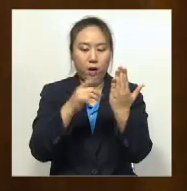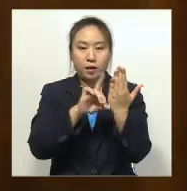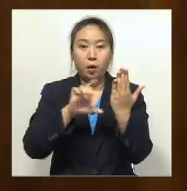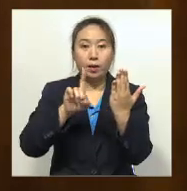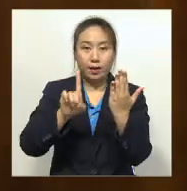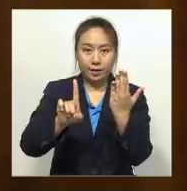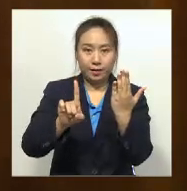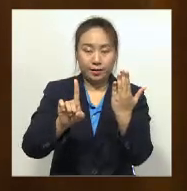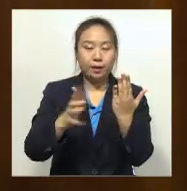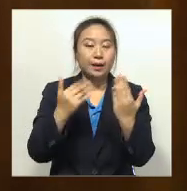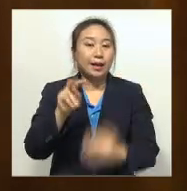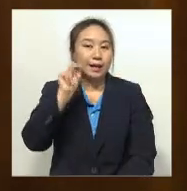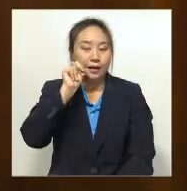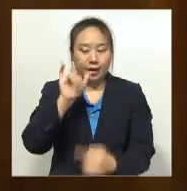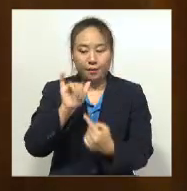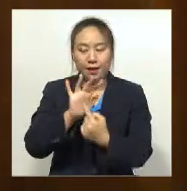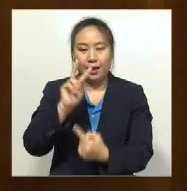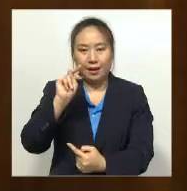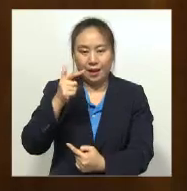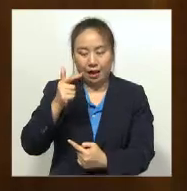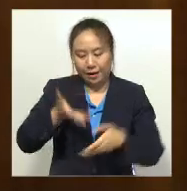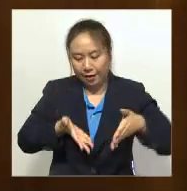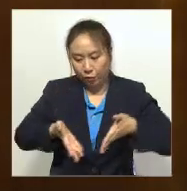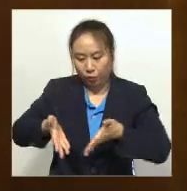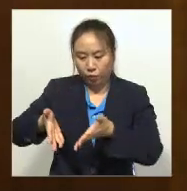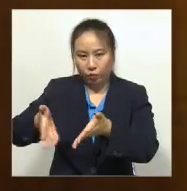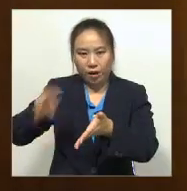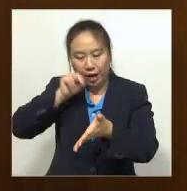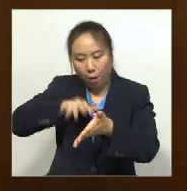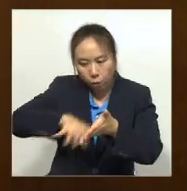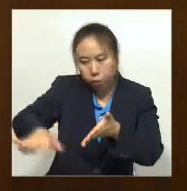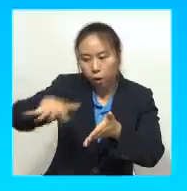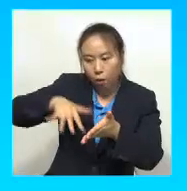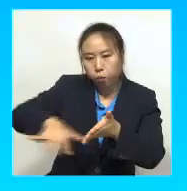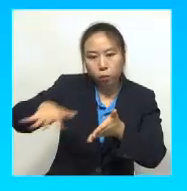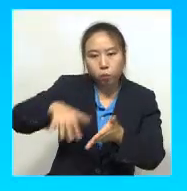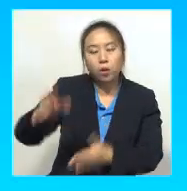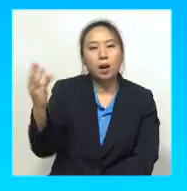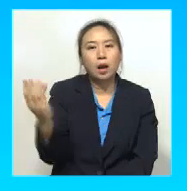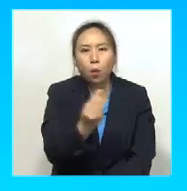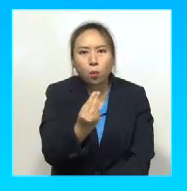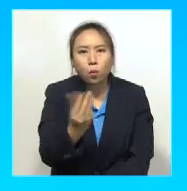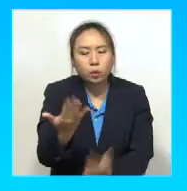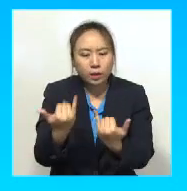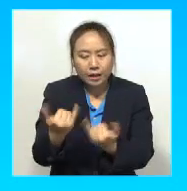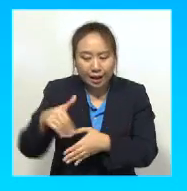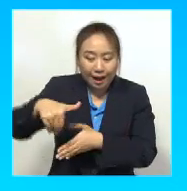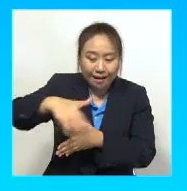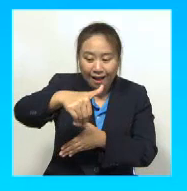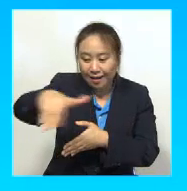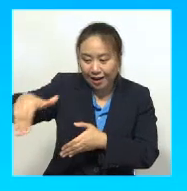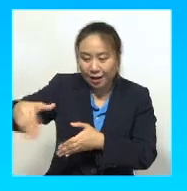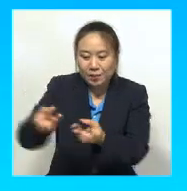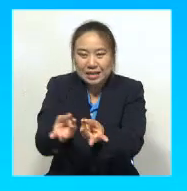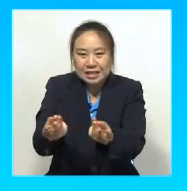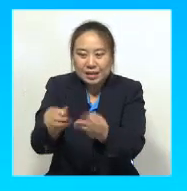อย่างที่ทราบก็คือจะไหลลงด้านล่างอย่างรวดเร็วเพราะฉะนั้นเนี่ยพื้นที่ด้านล่างเนี่ยจะเป็นพื้นที่ลุ่มต่